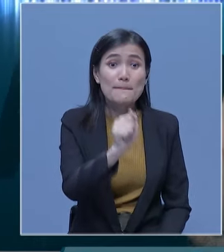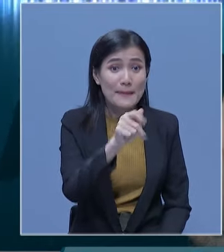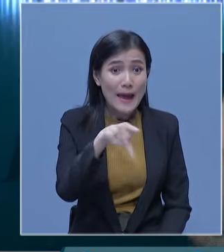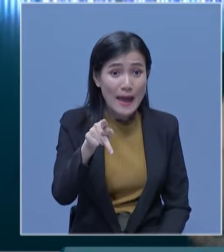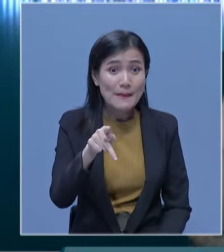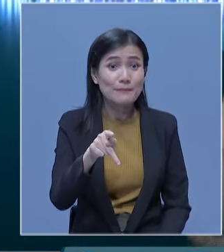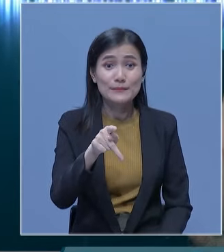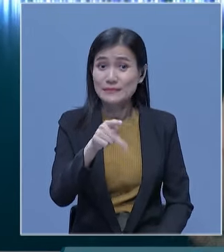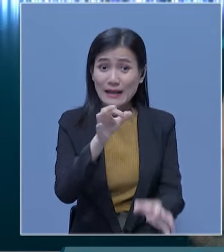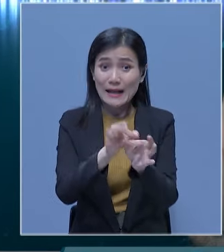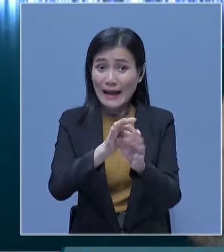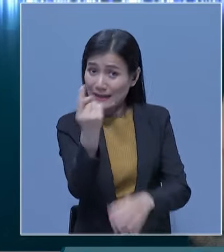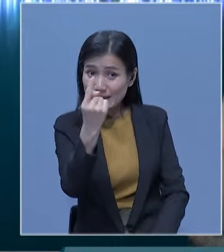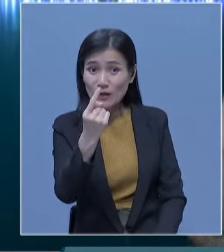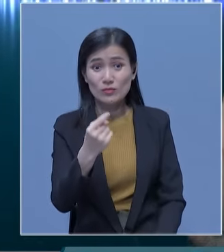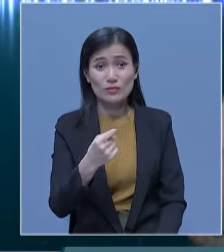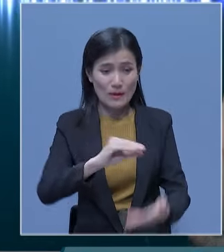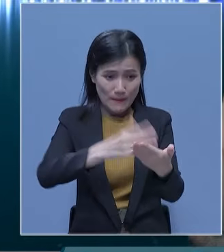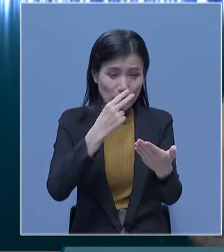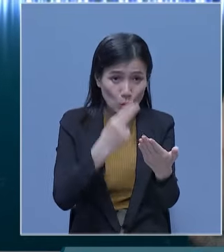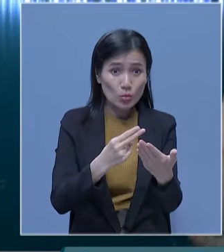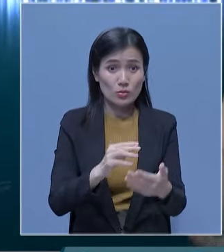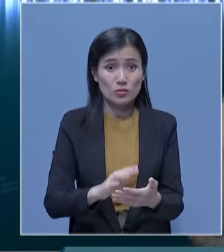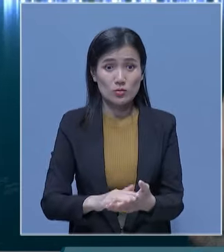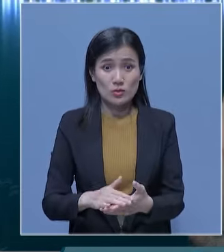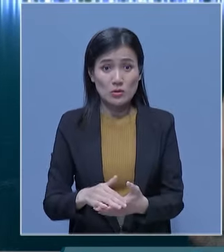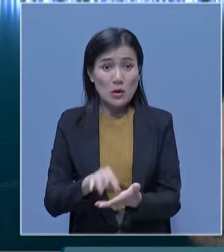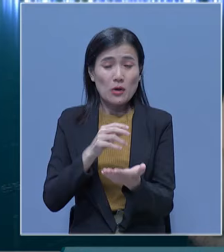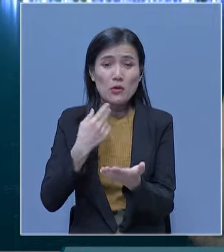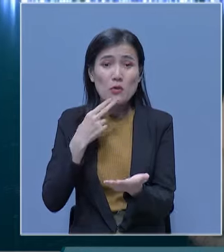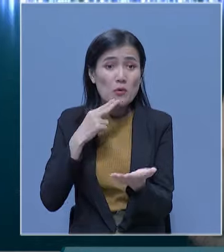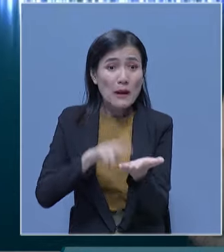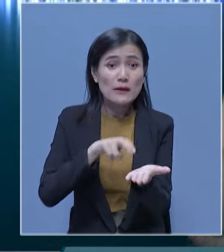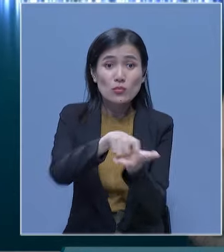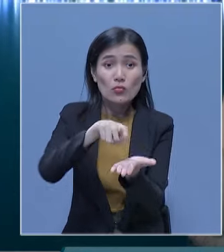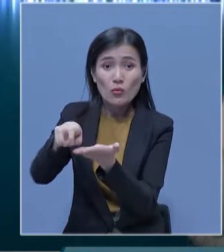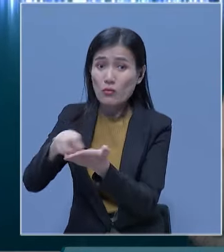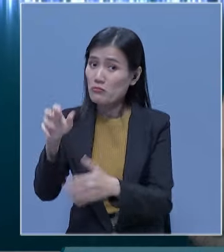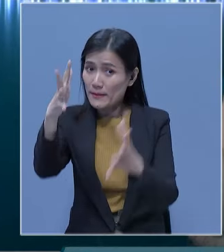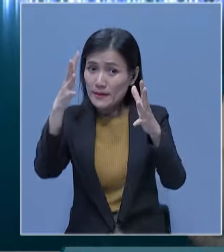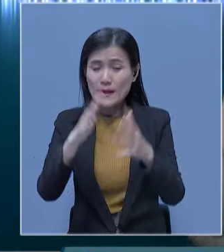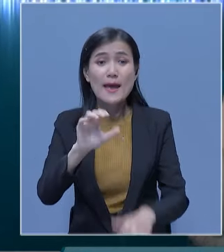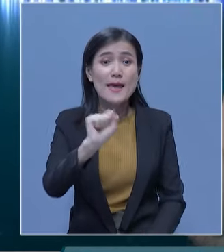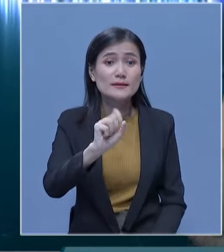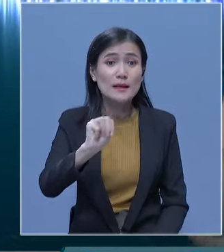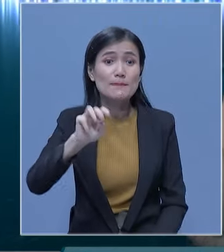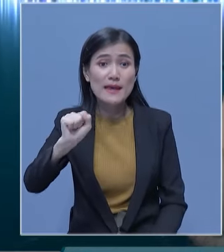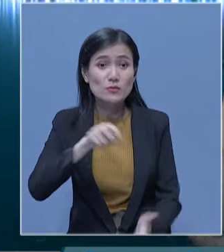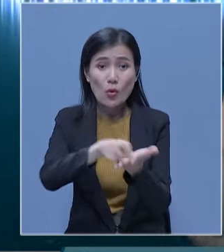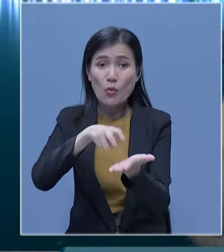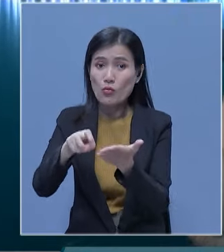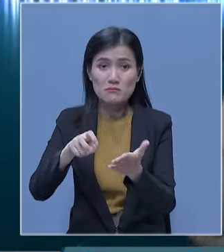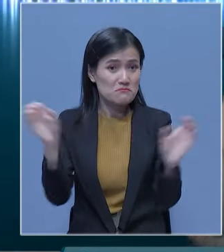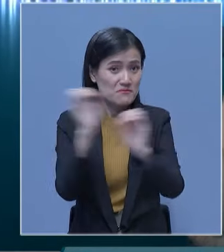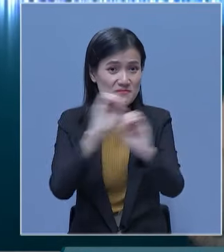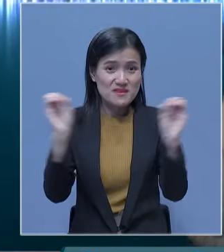ร์ล้านเปอร์เซ็นต ์เดี๋ยวจะกลายเป็นช่องโหว่ให้คอลเซ็นเตอร์มิจฉาชีพมาอีกใช่ไหมฮะ ใช่คืองี้ถ้าเกิดทาง SMS เนี่ยมิจฉาชีพล้านเปอร์เซ็นต์เ